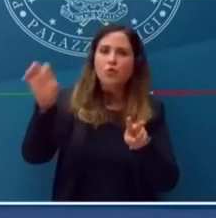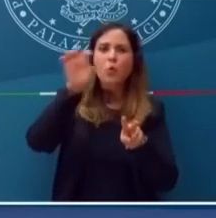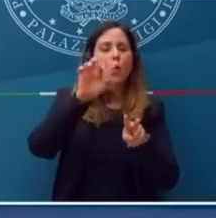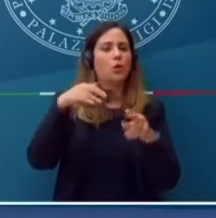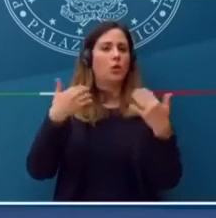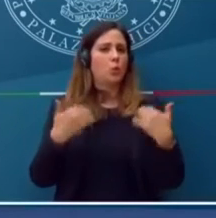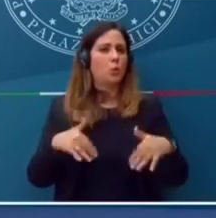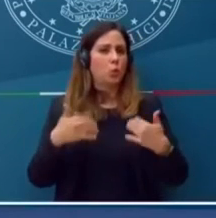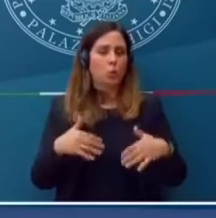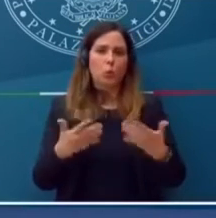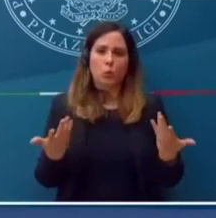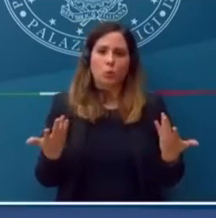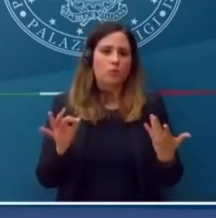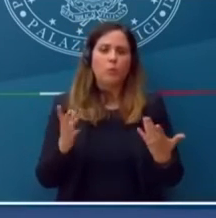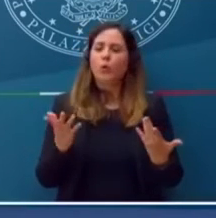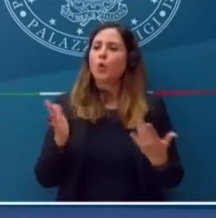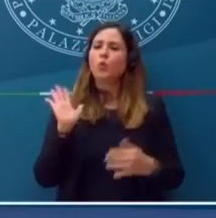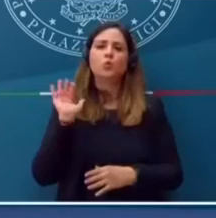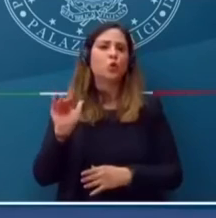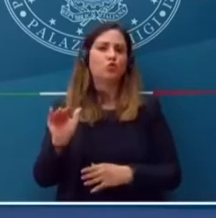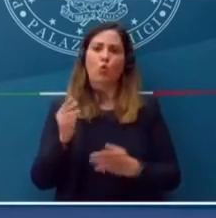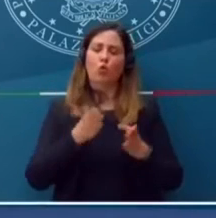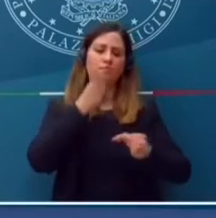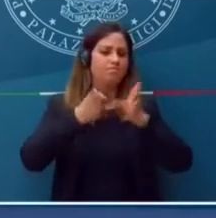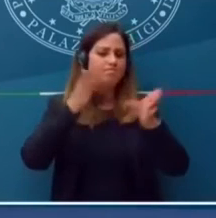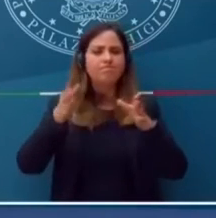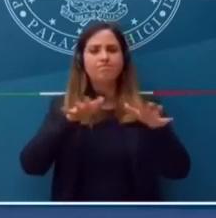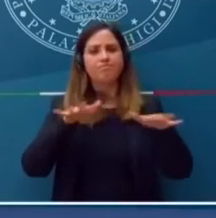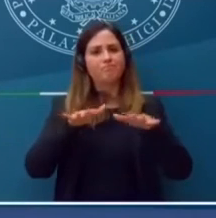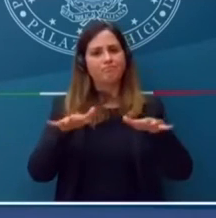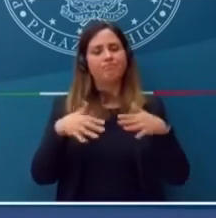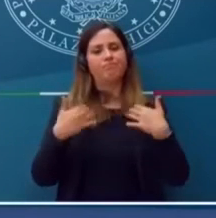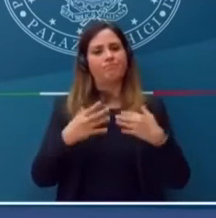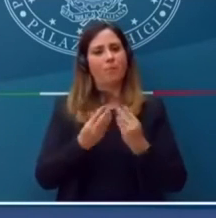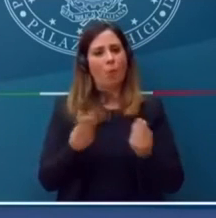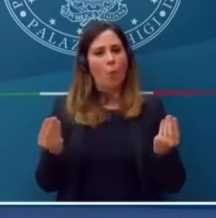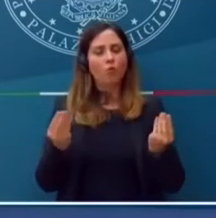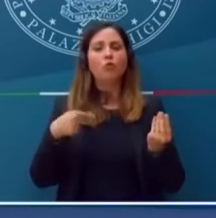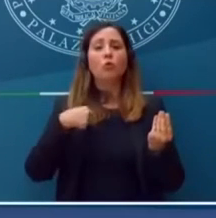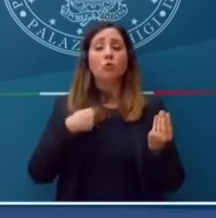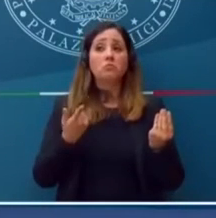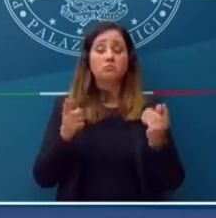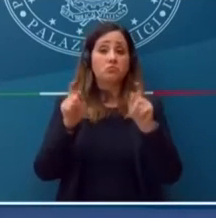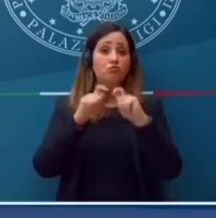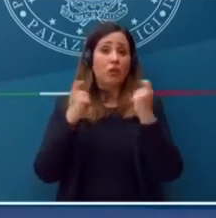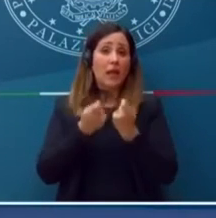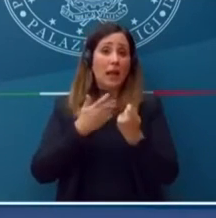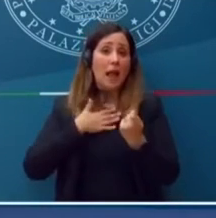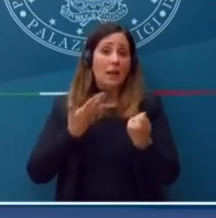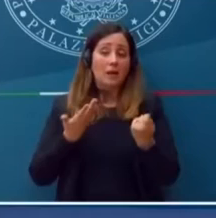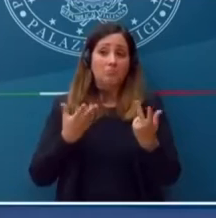straordinario ogni giorno. Quindi sono complessivamente rassicurato io da questi